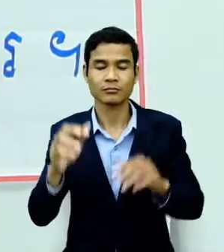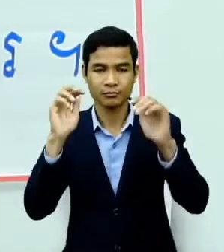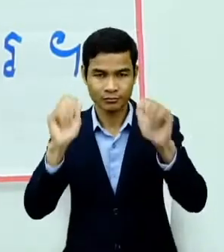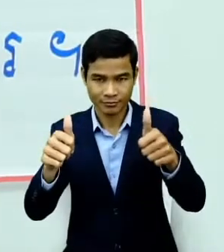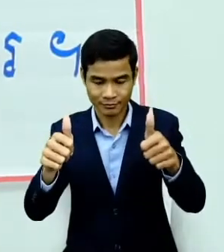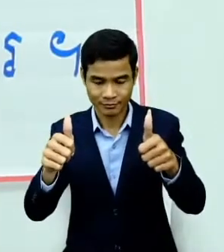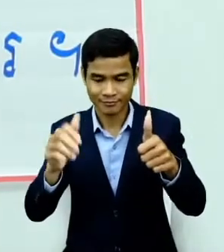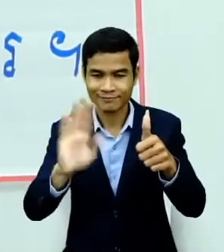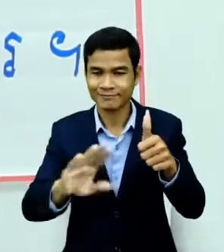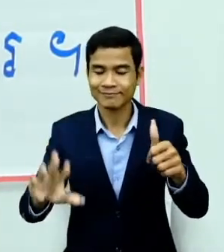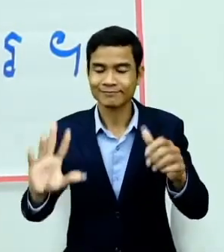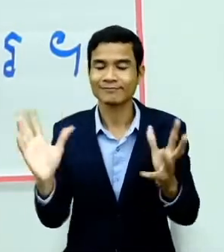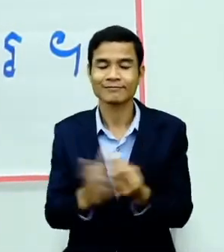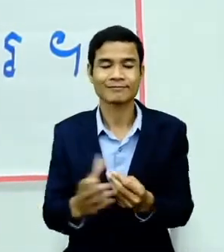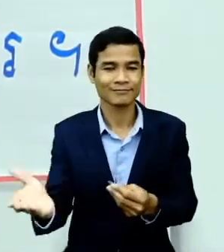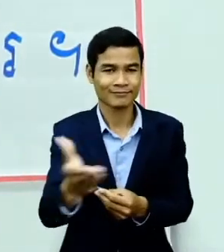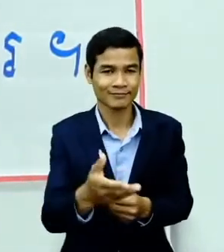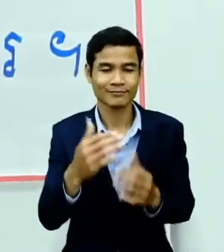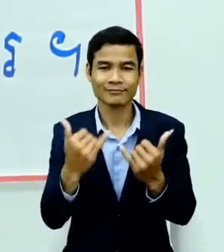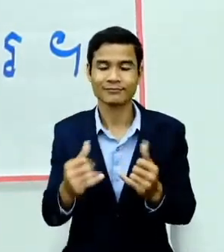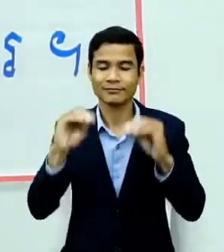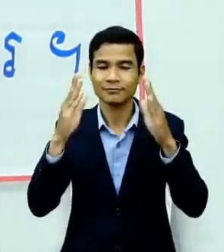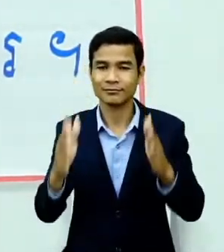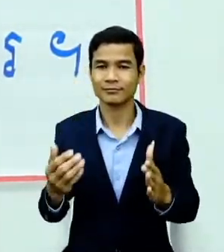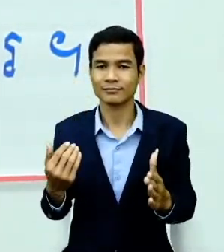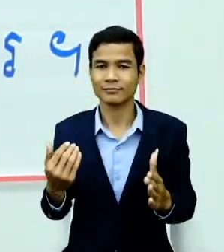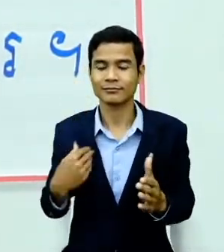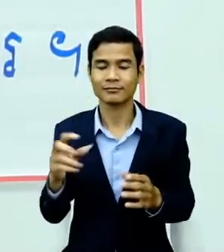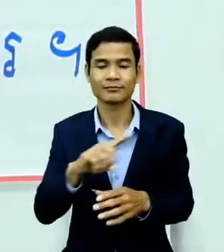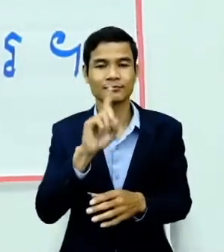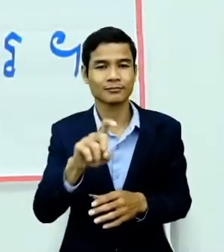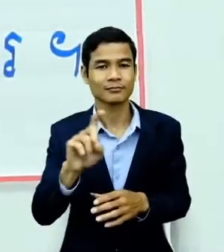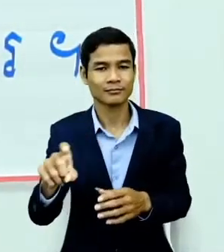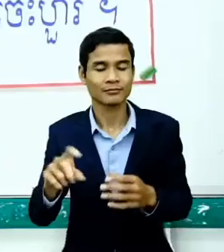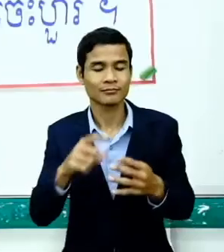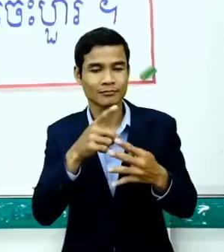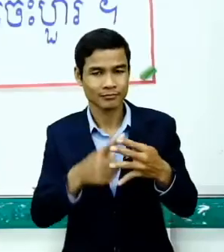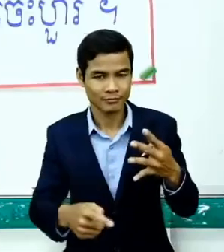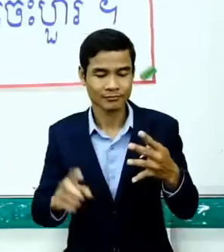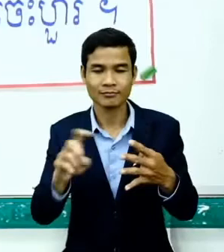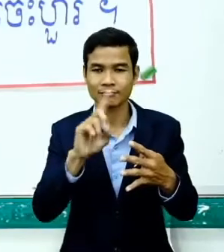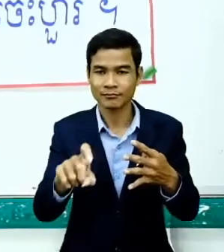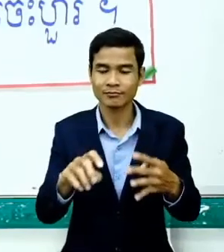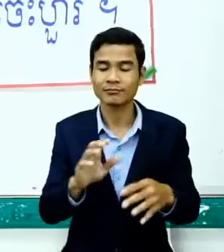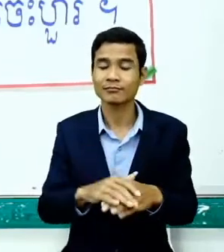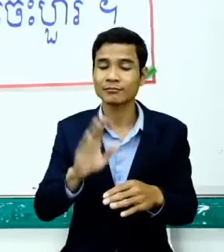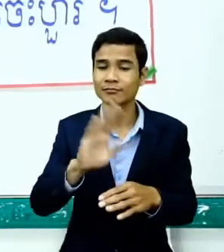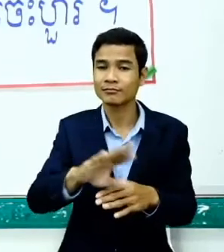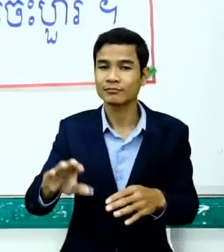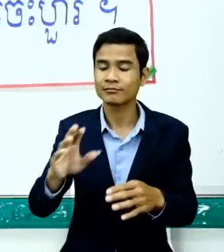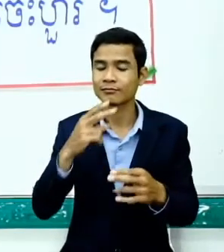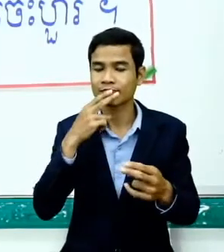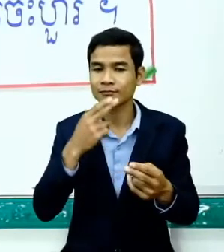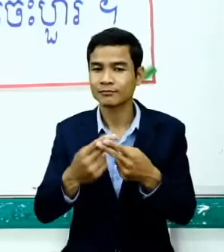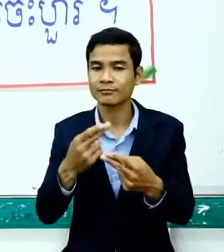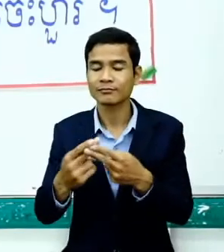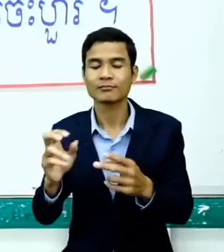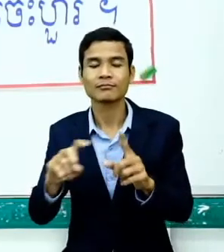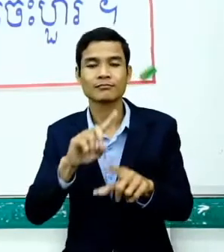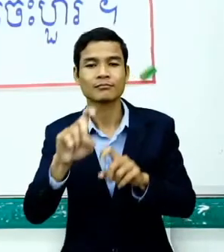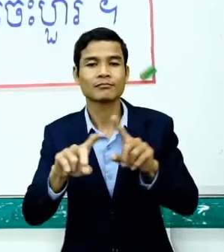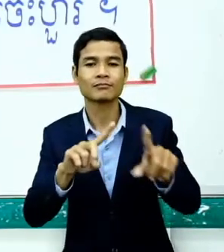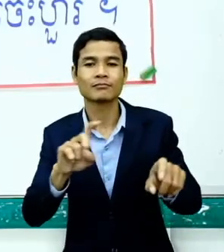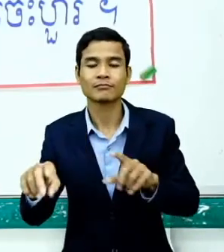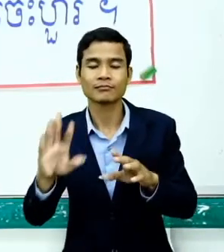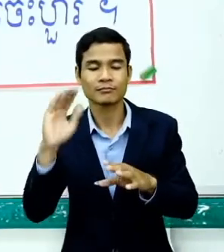1 2 3 1 2 3អស់ចាទាំងអស់គ្នាឥឡូវនេះអ្នកគ្រូនៅមានសំណួរសួរកូនបន្តទៀតចាកូនកូនត្រៀមខ្លួនឆ្លើយនឹងសំណួរអ្នកគ្រូស